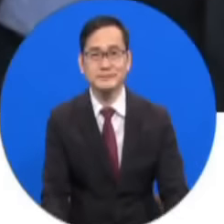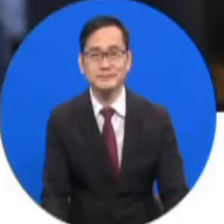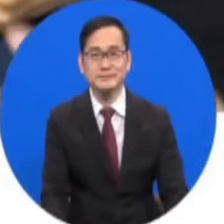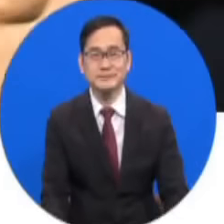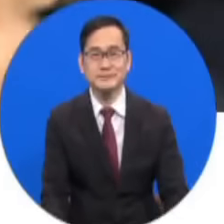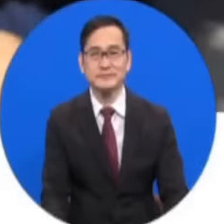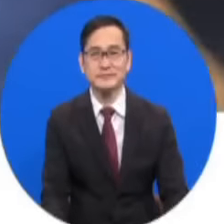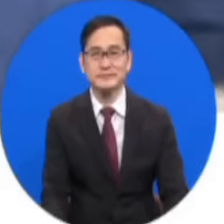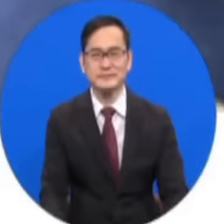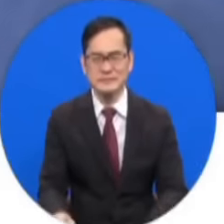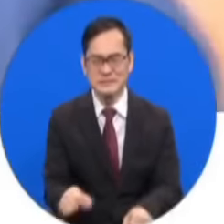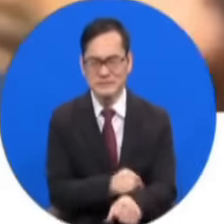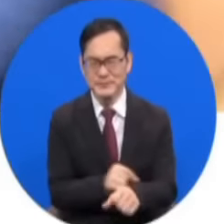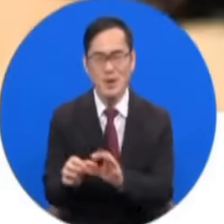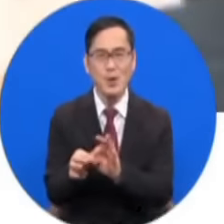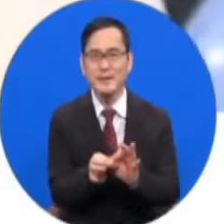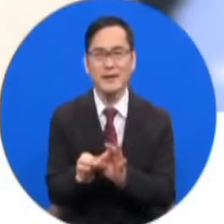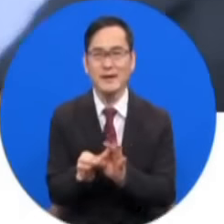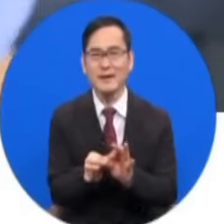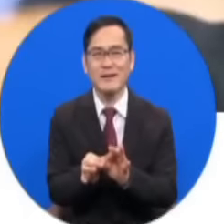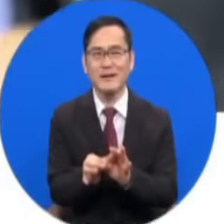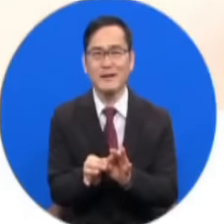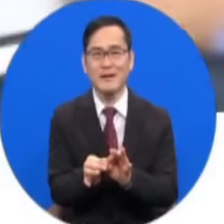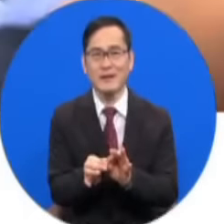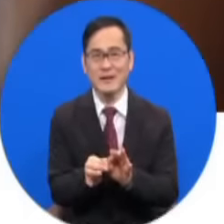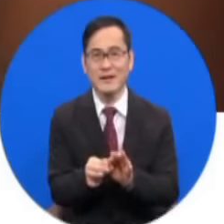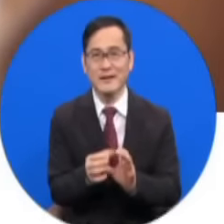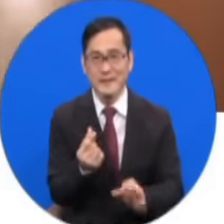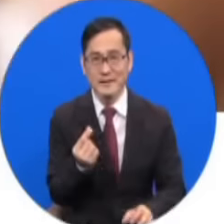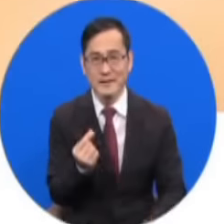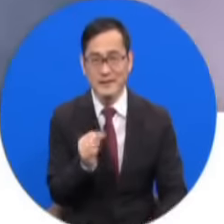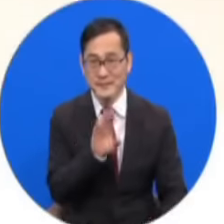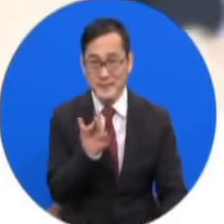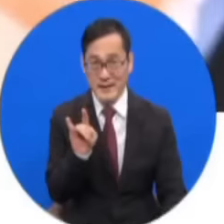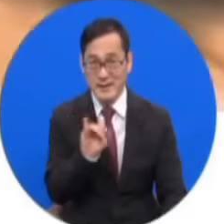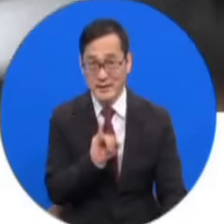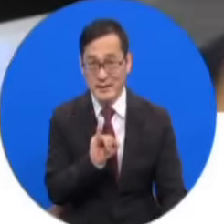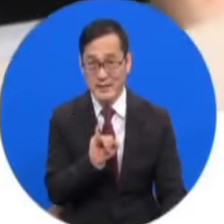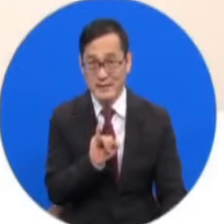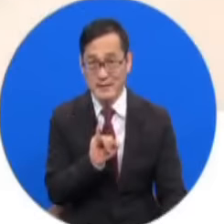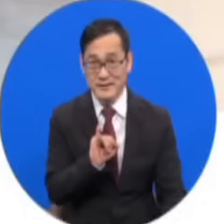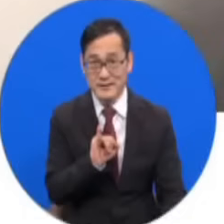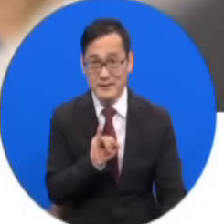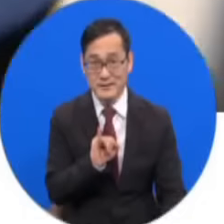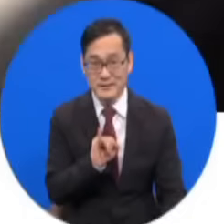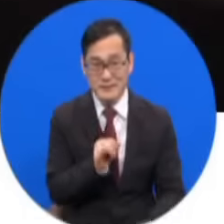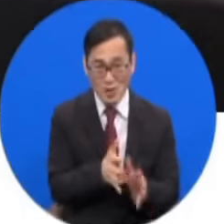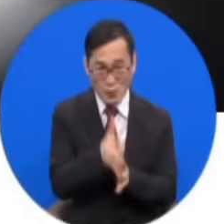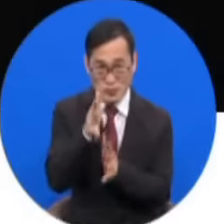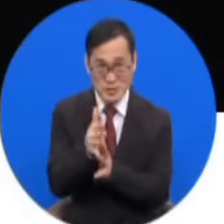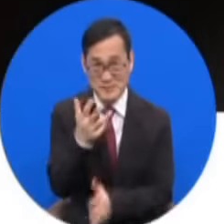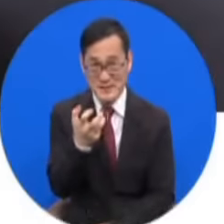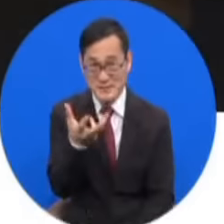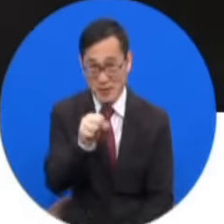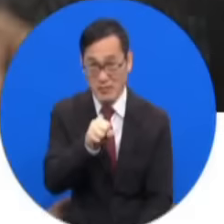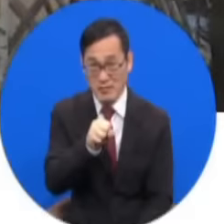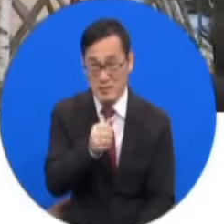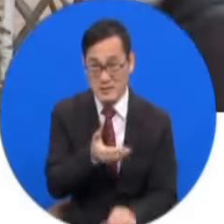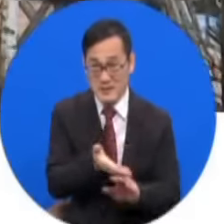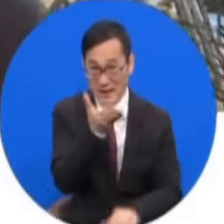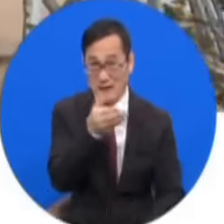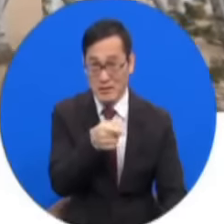굉장히 특수관계인이 저는 이렇게 판단이 되고 어 저 배모 씨의 저 80억 상당에 대한 부동산 소유 과연 어디서 돈이